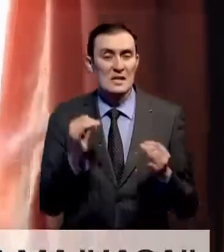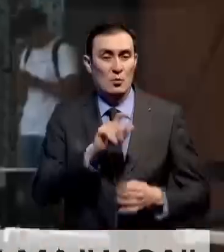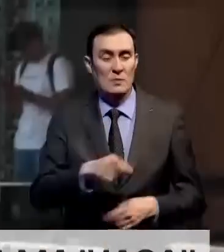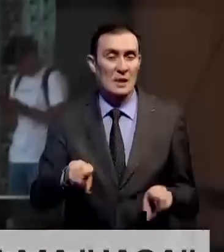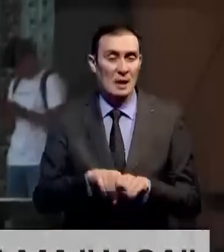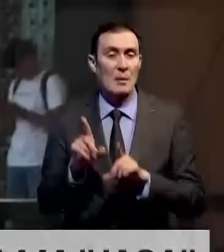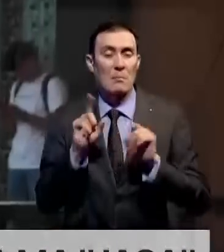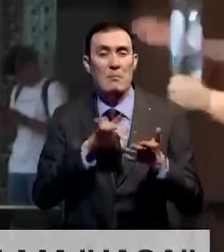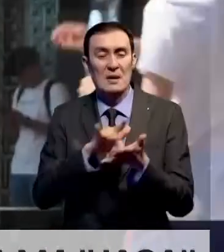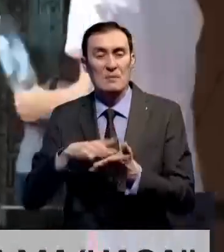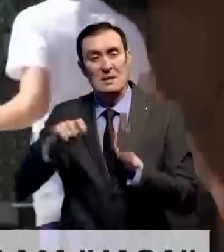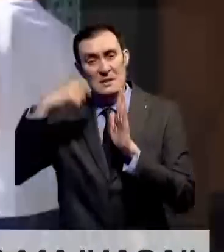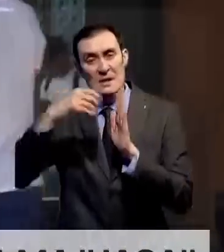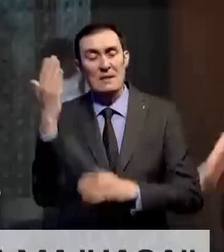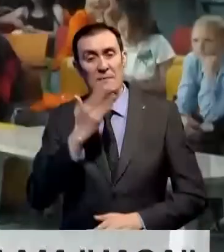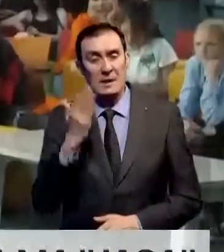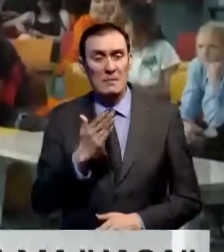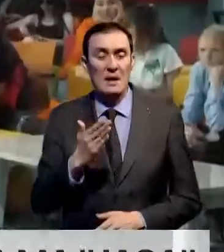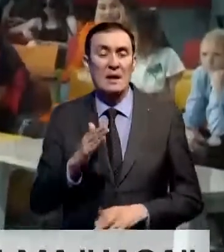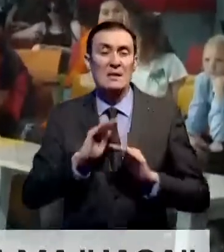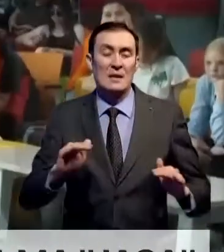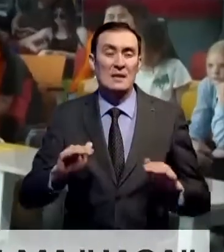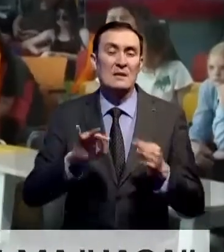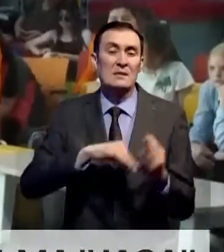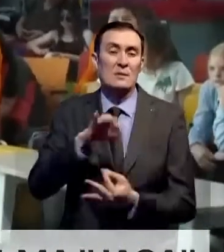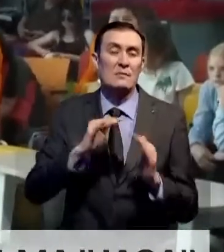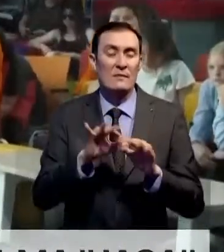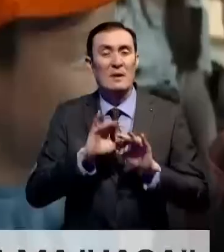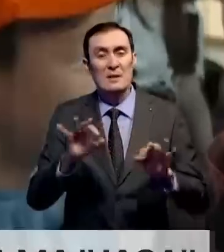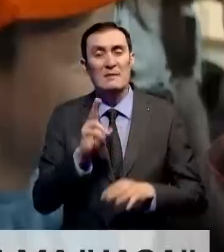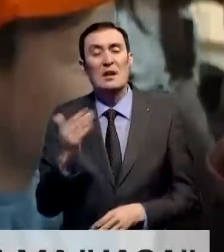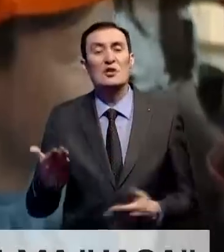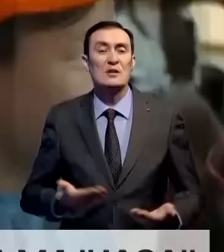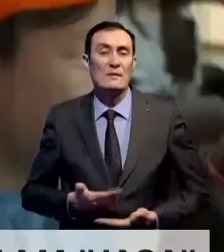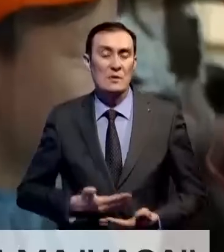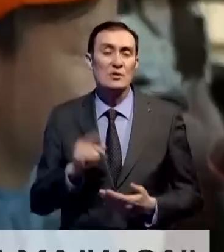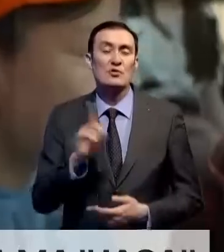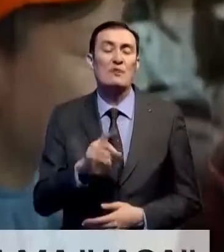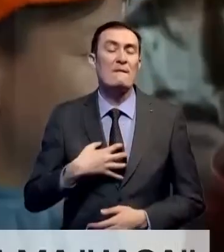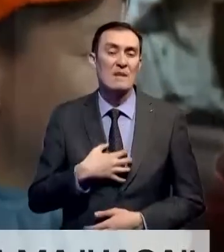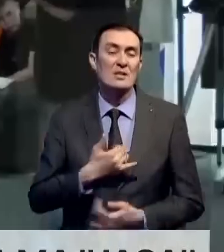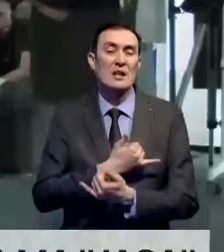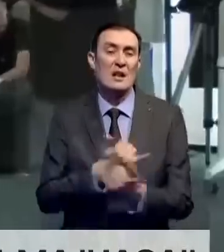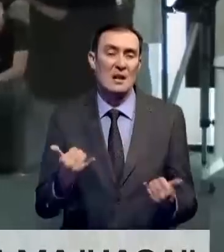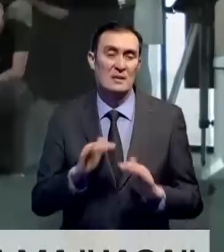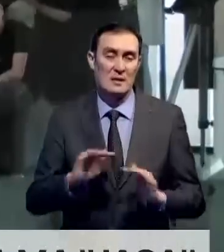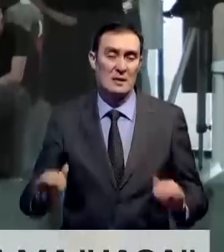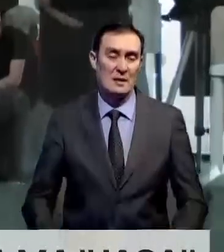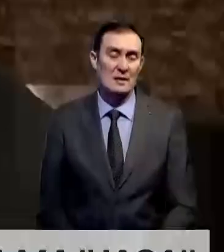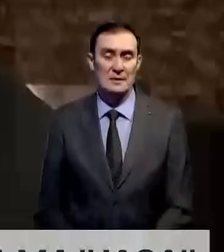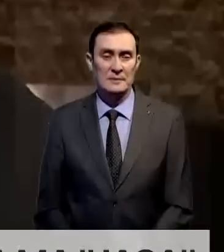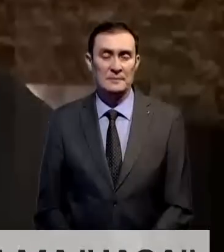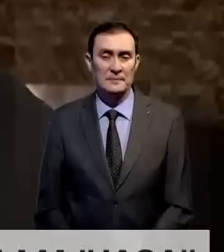результатам таких поездок и был снят фильм. Воспитанники детских домов рассказали, как им живется и что важно для них.